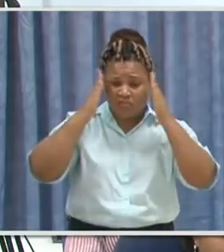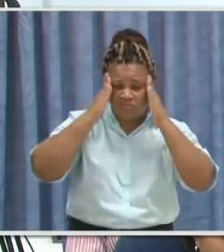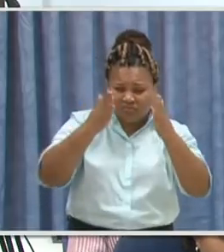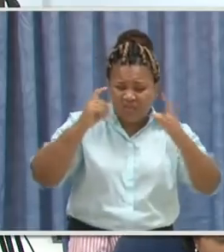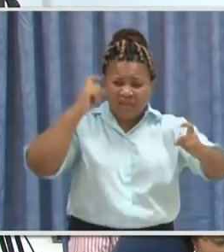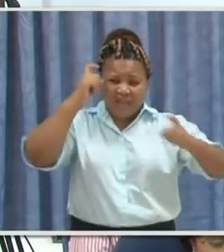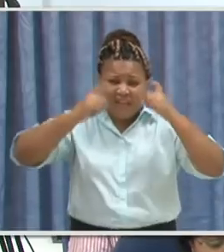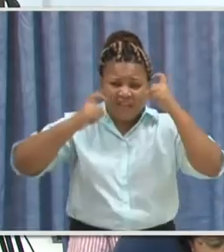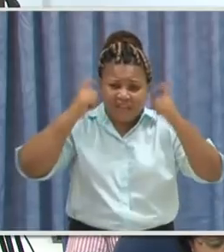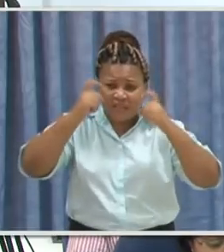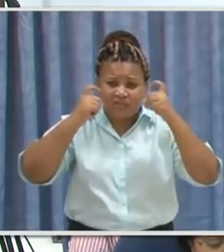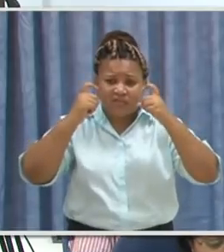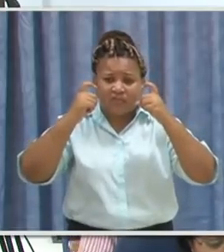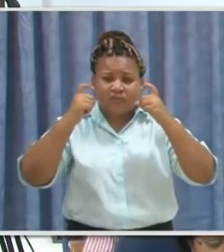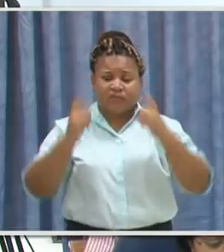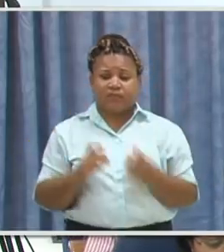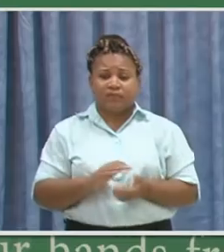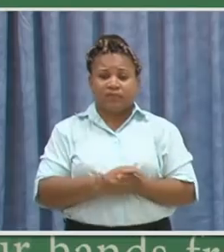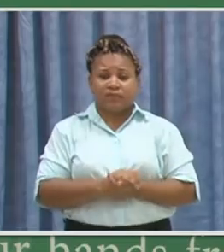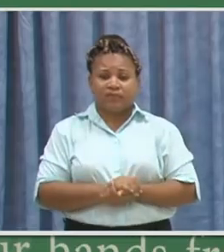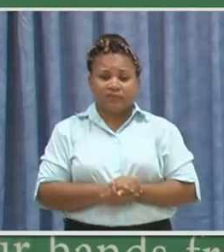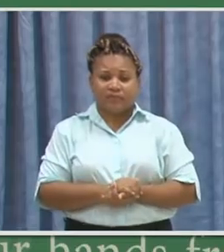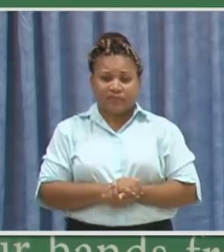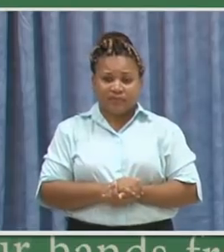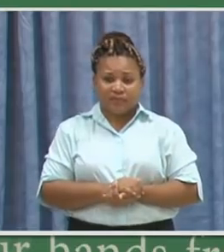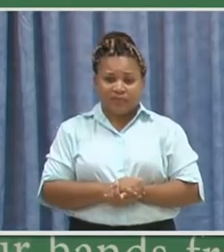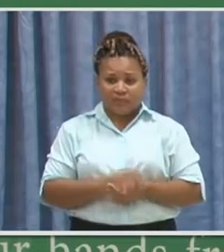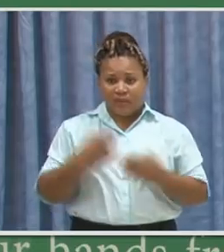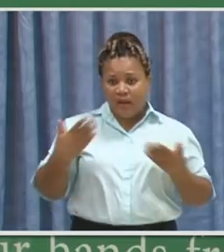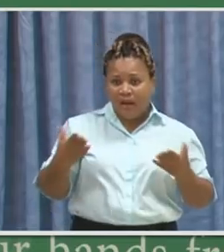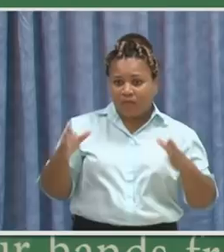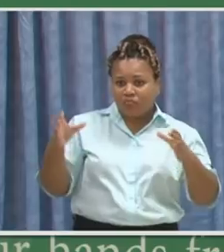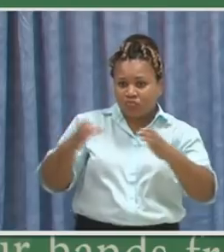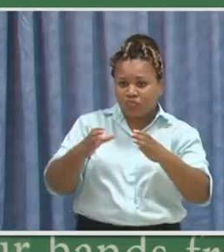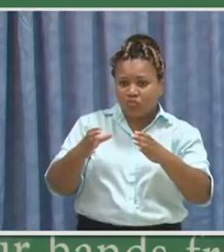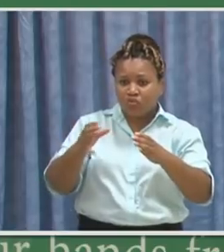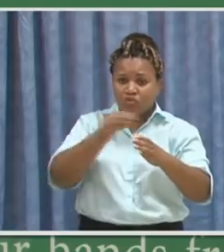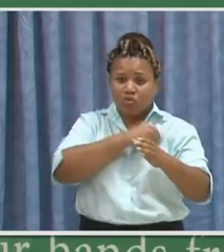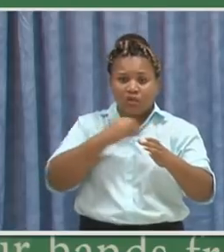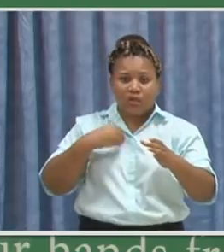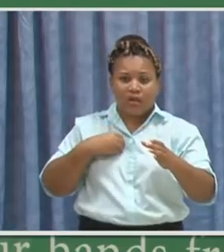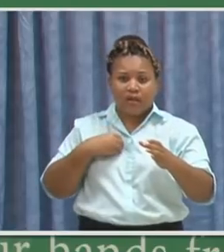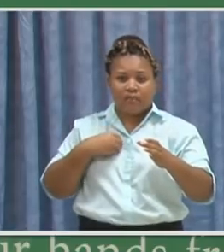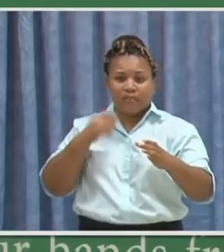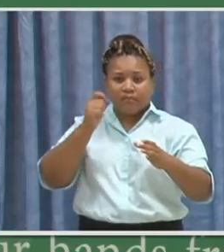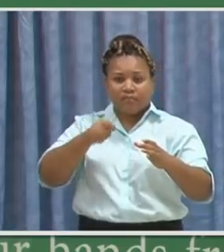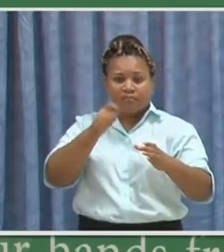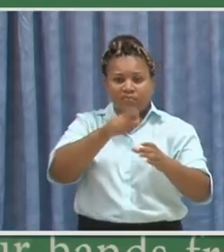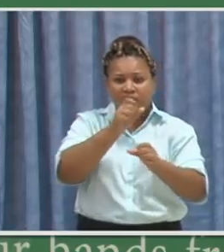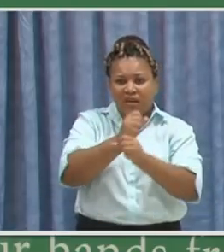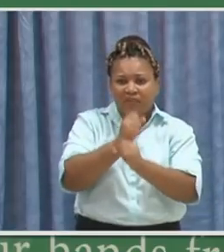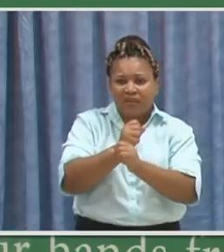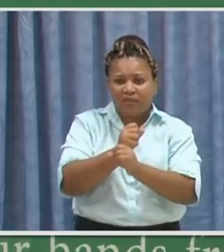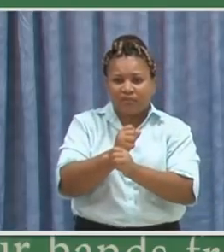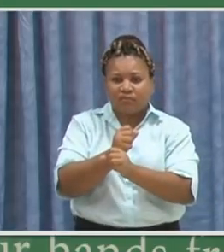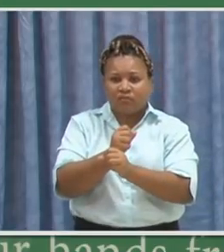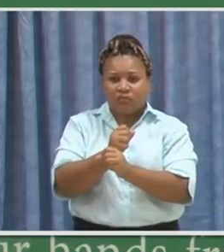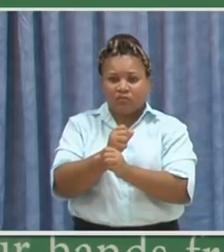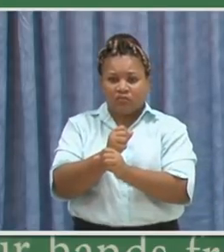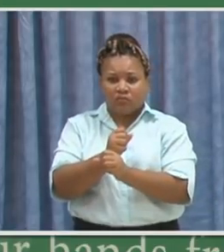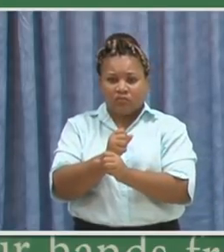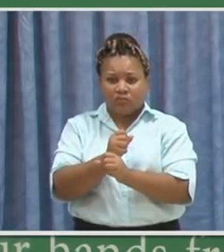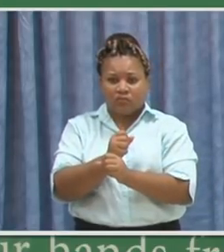santé. Nous avons des ADM qui travaillent avec nous. Il y a des docteurs, il y a des